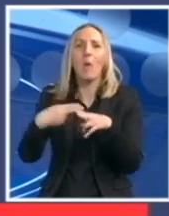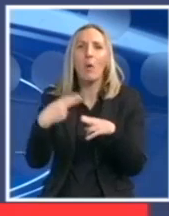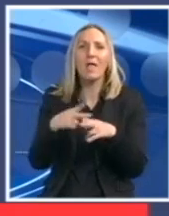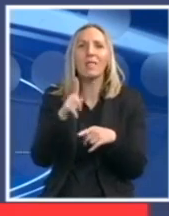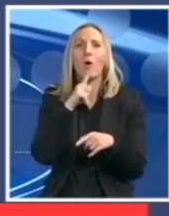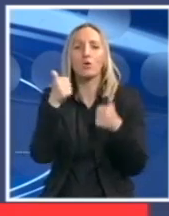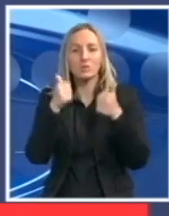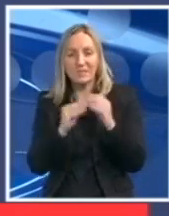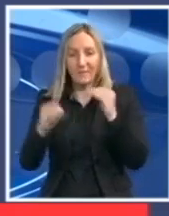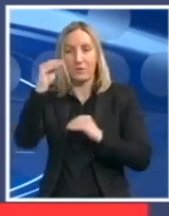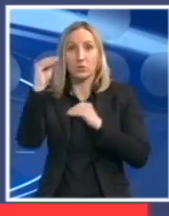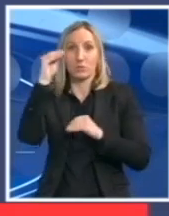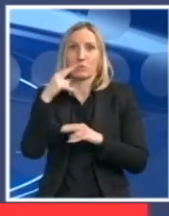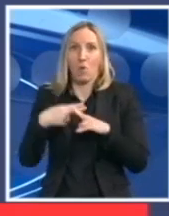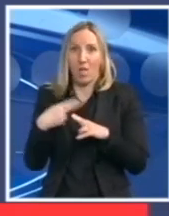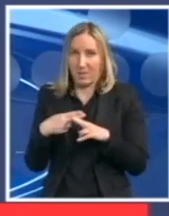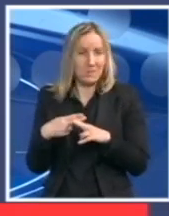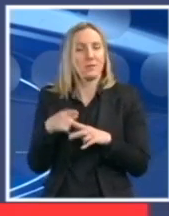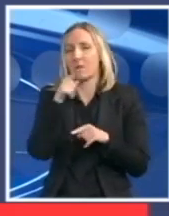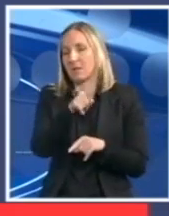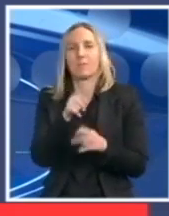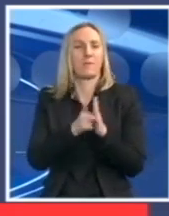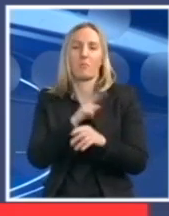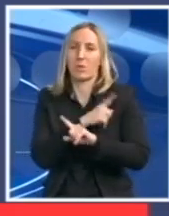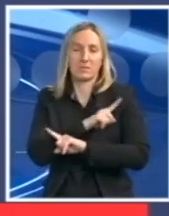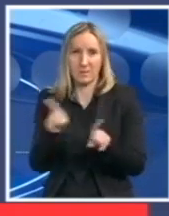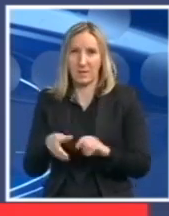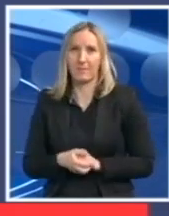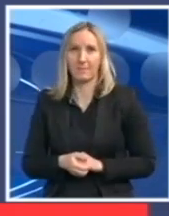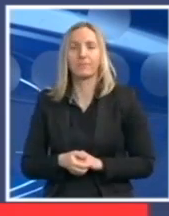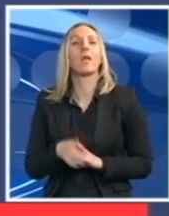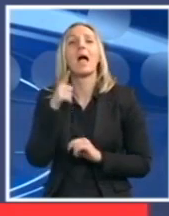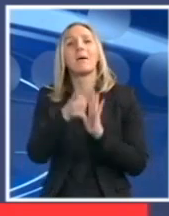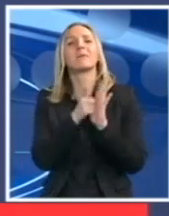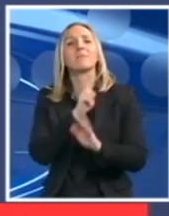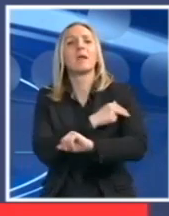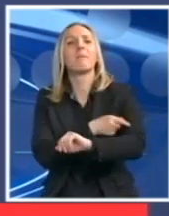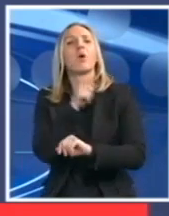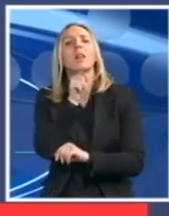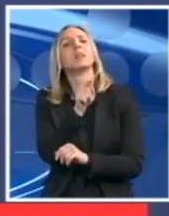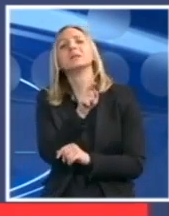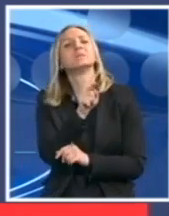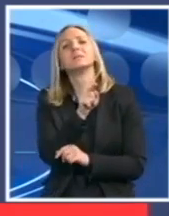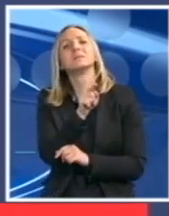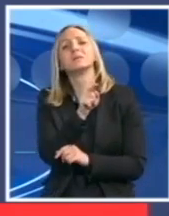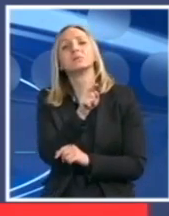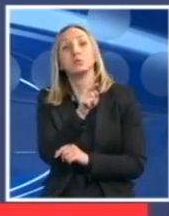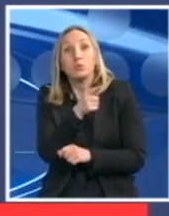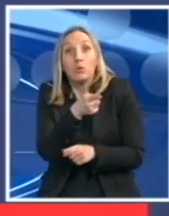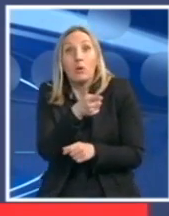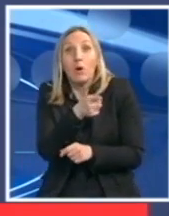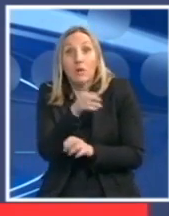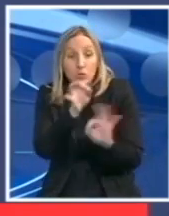Ali suština je u tome da su ove improvizovane bolnice napravljene upravo